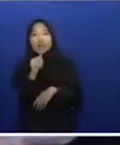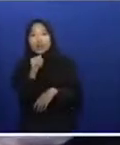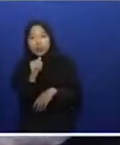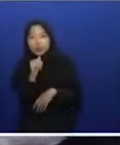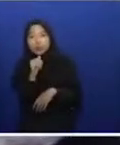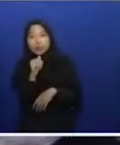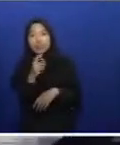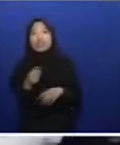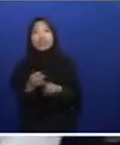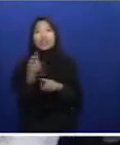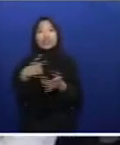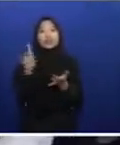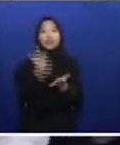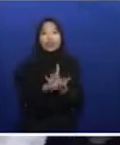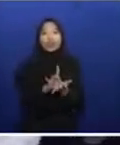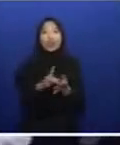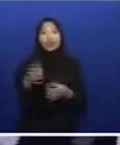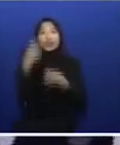Erani Mustika.